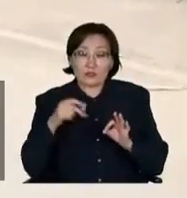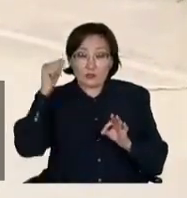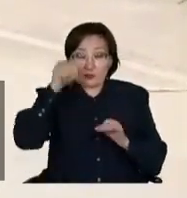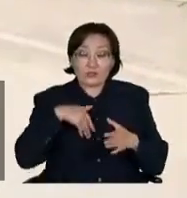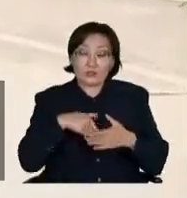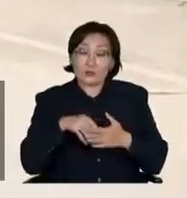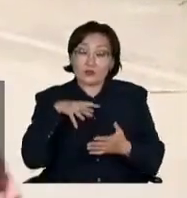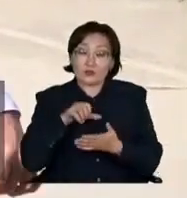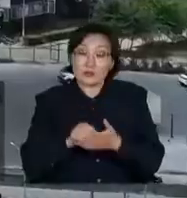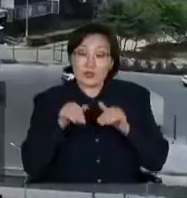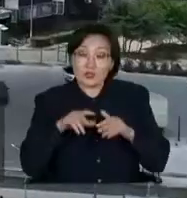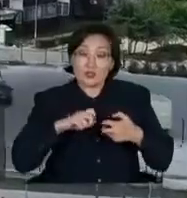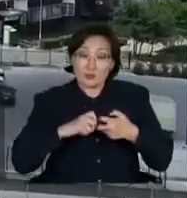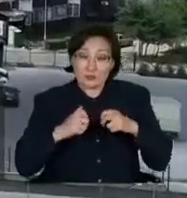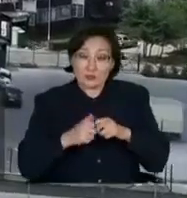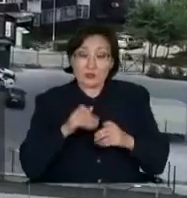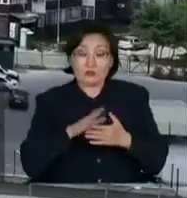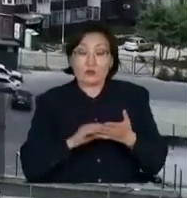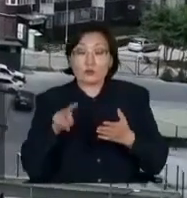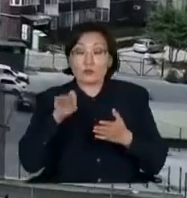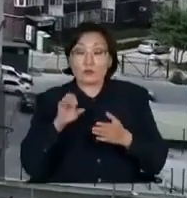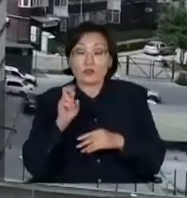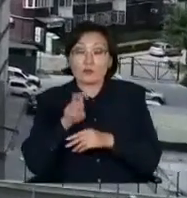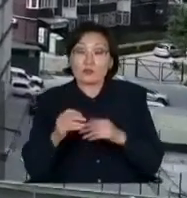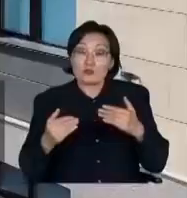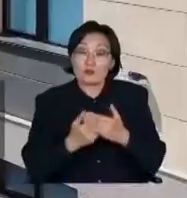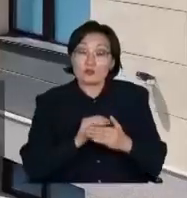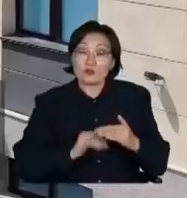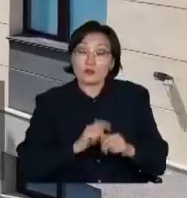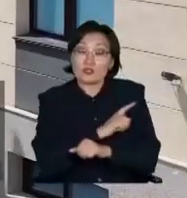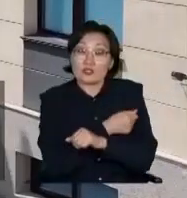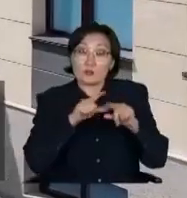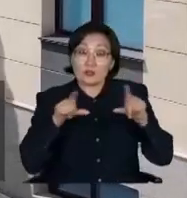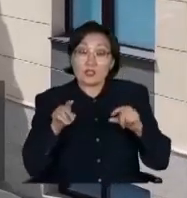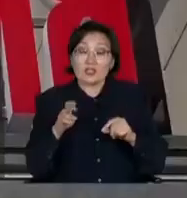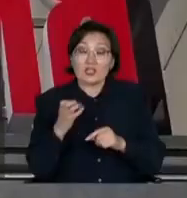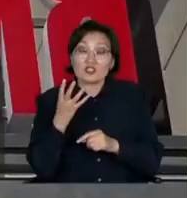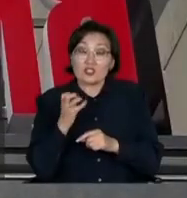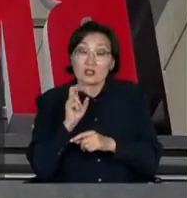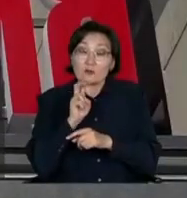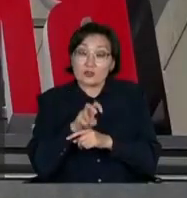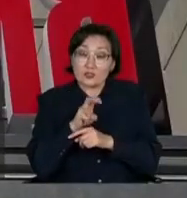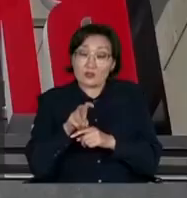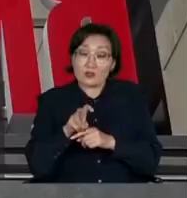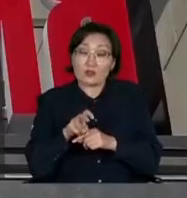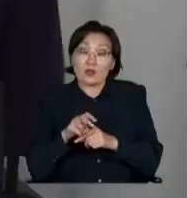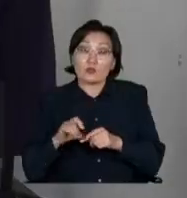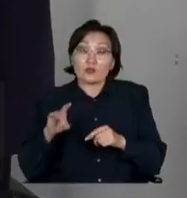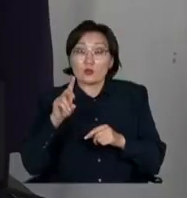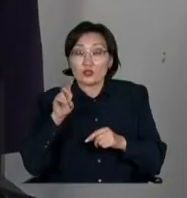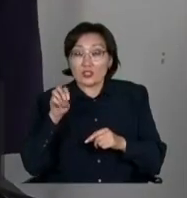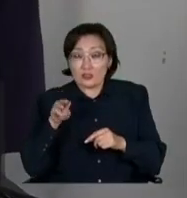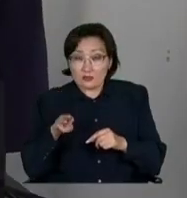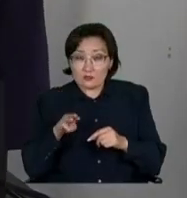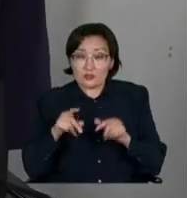занимаемся именно решением проблем. Далее Ербулат Дусаев посетил новую частную клинику на 400 посещений в смену в микрорайоне Нуркент Алатауского